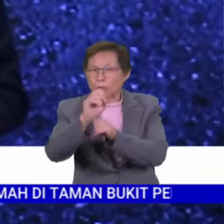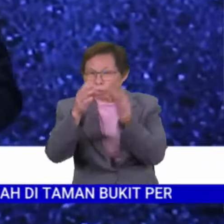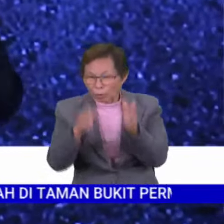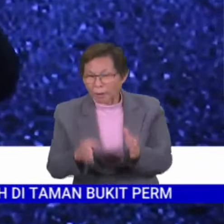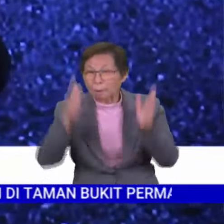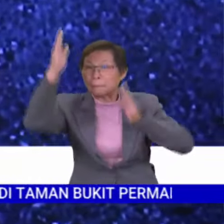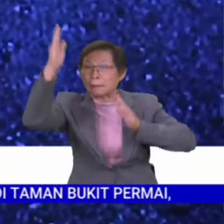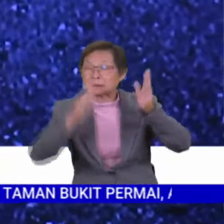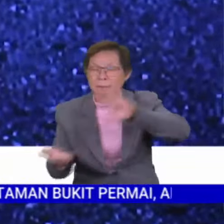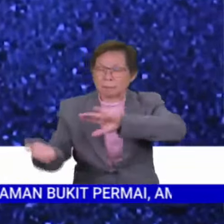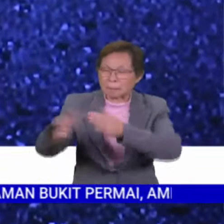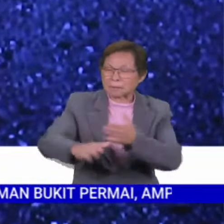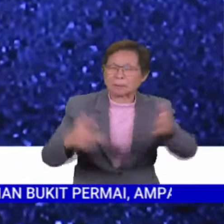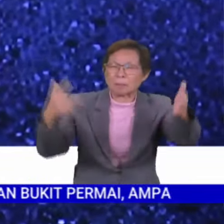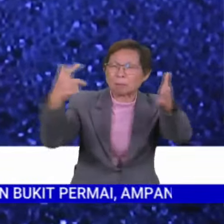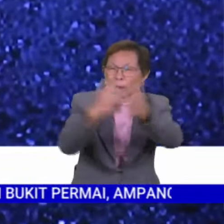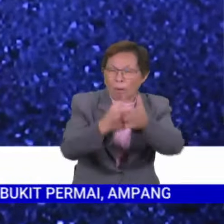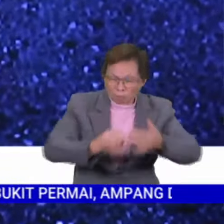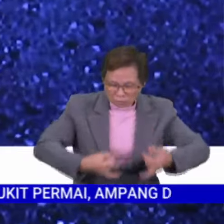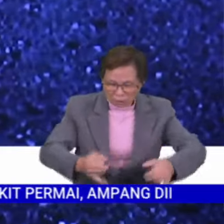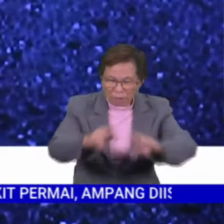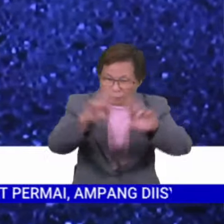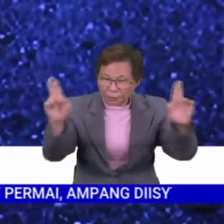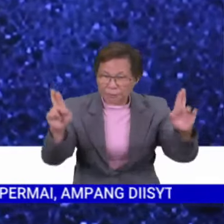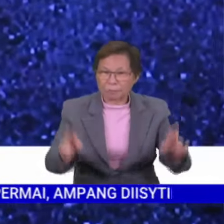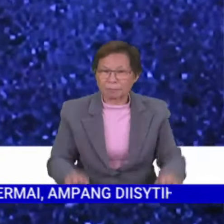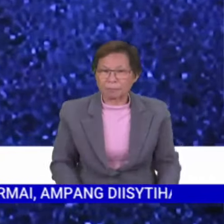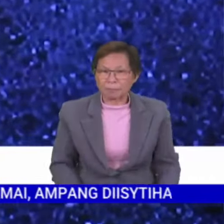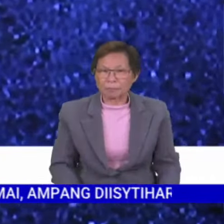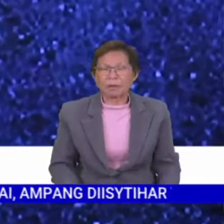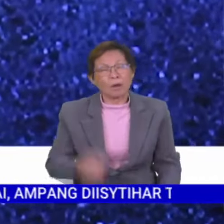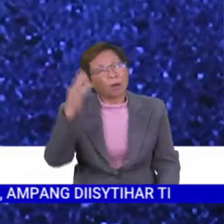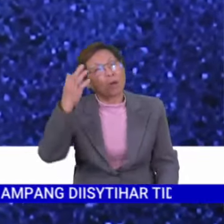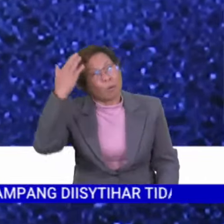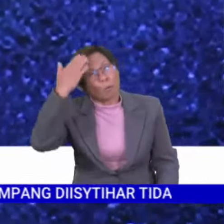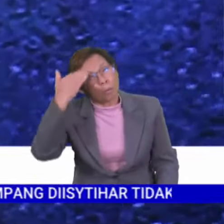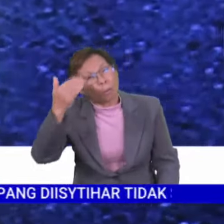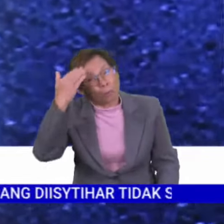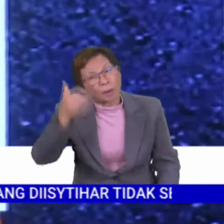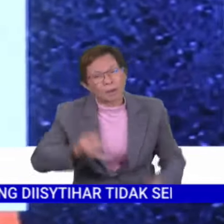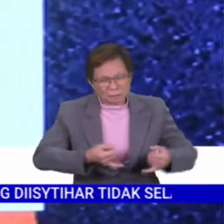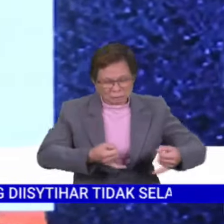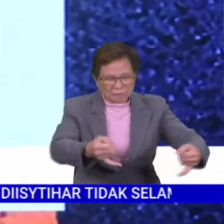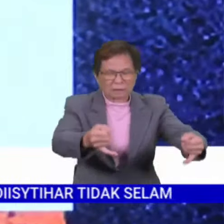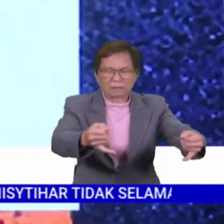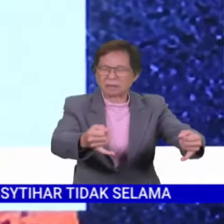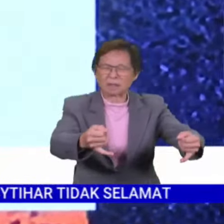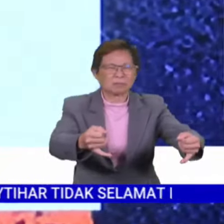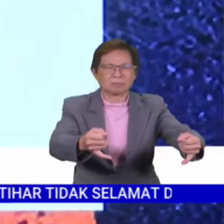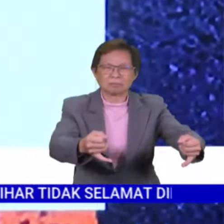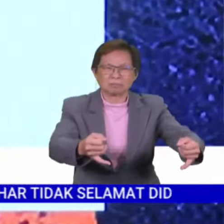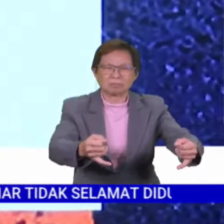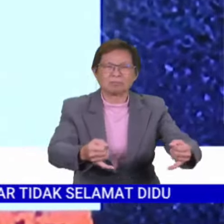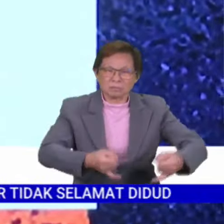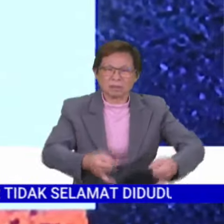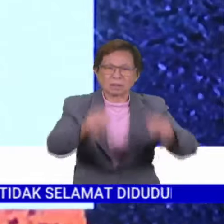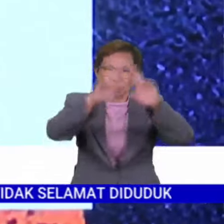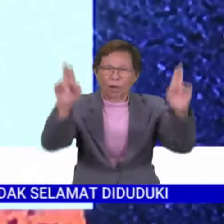rakyat Malaysia mati di atas jalan raya. Dan antara sebab adalah jalan raya yang berlubang,